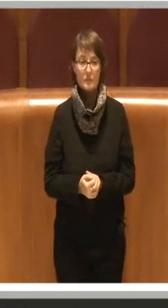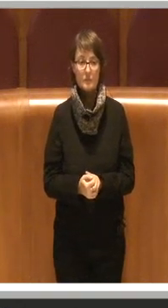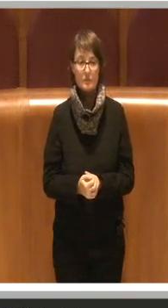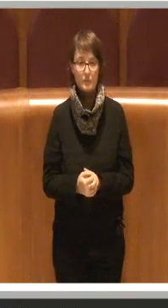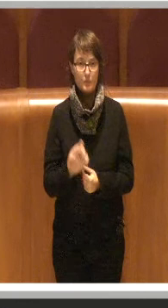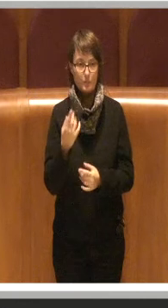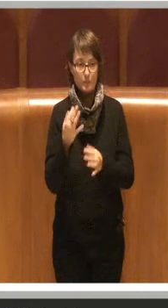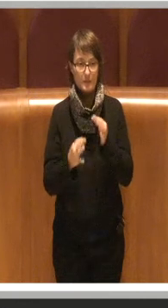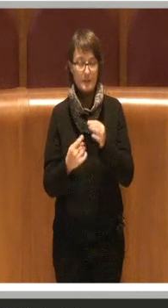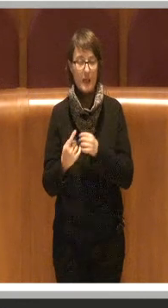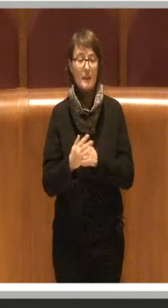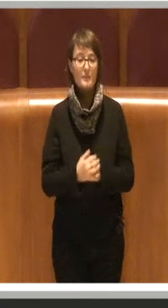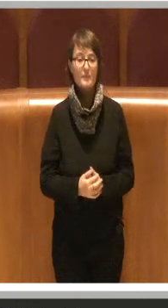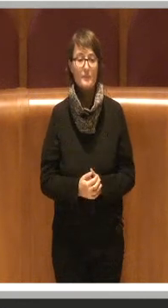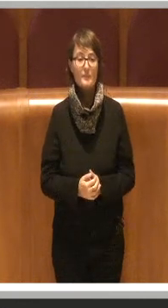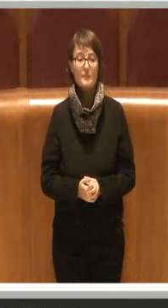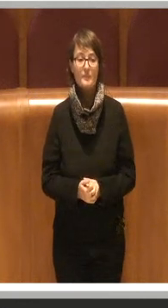Ancora qualche istante.